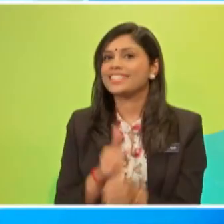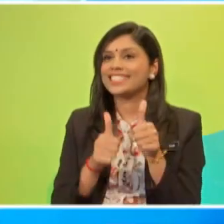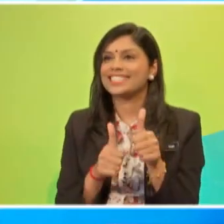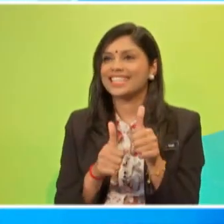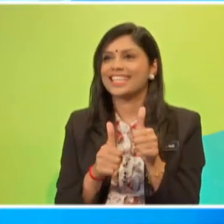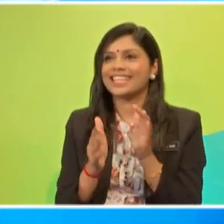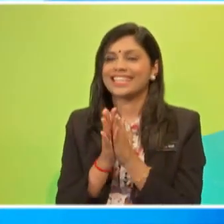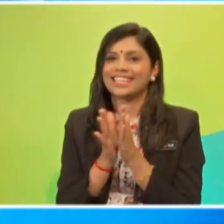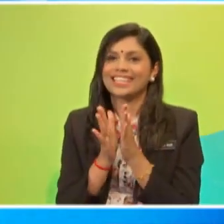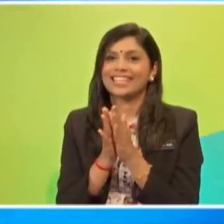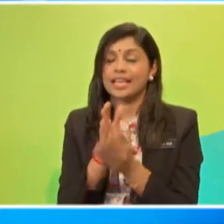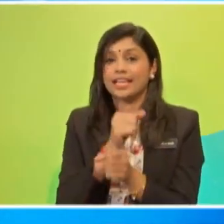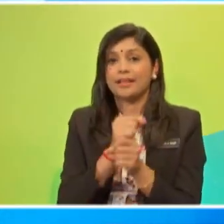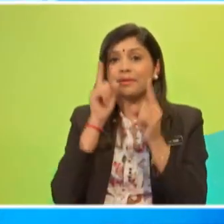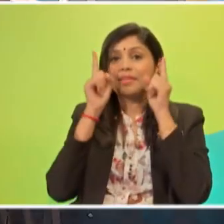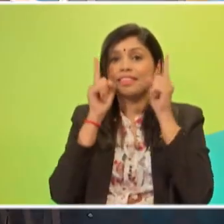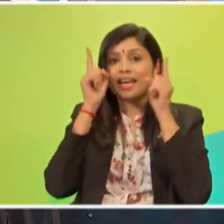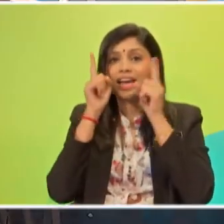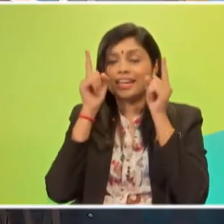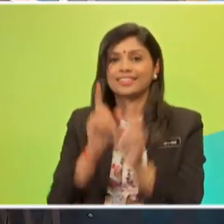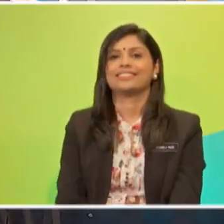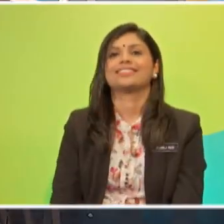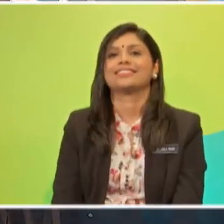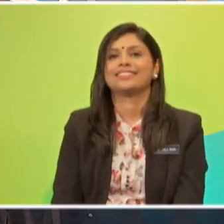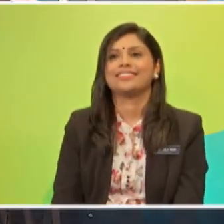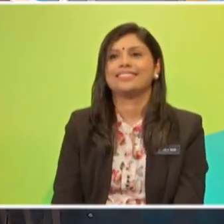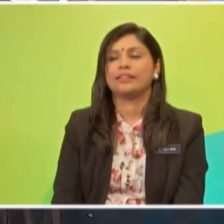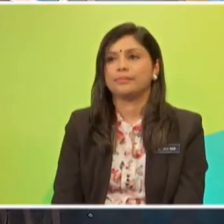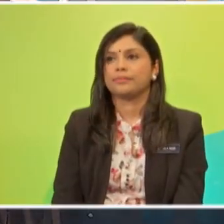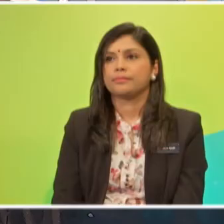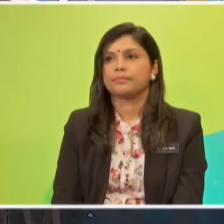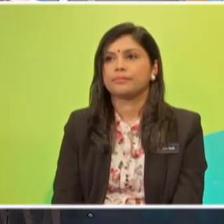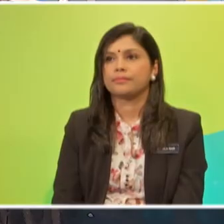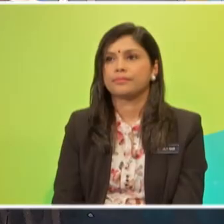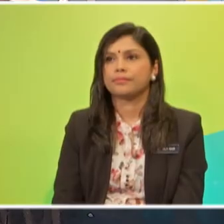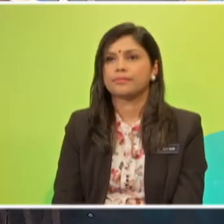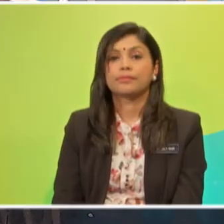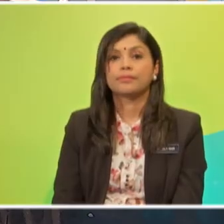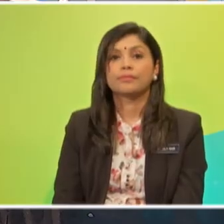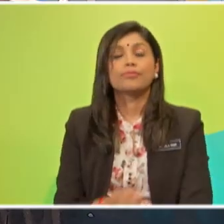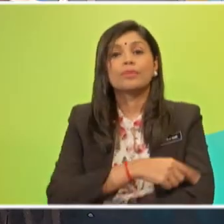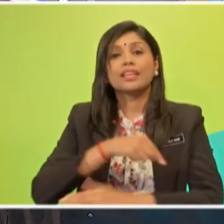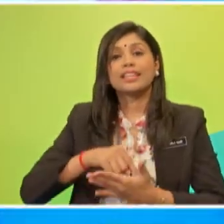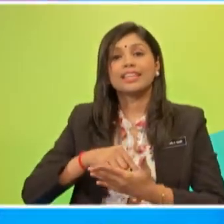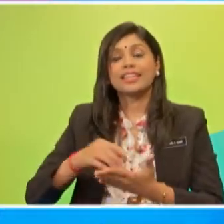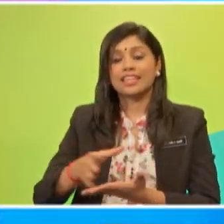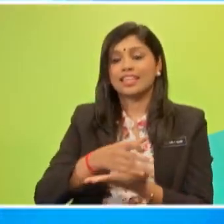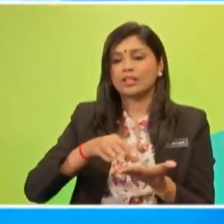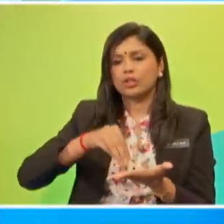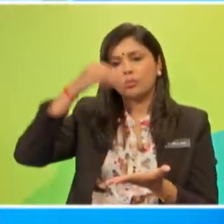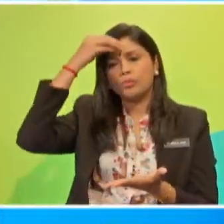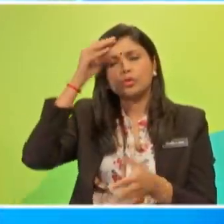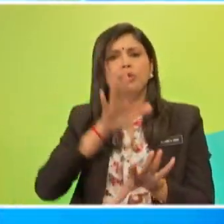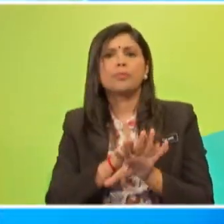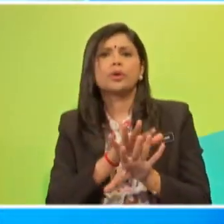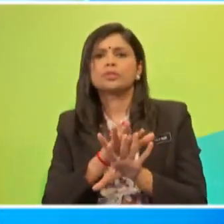Yeay! Sean dapat bintang. Murid-murid di rumah pun dapat bintang. Okey, cikgu. Wah, hari ini sangat seronoklah pembelajaran kita, cikgu. Mungkin